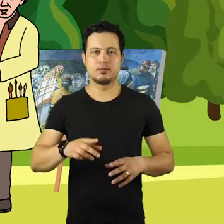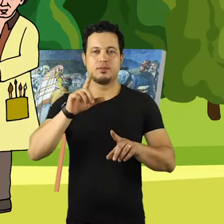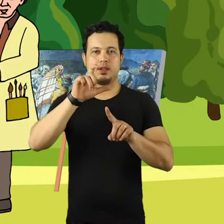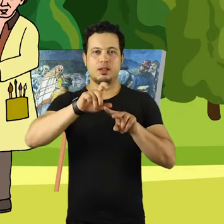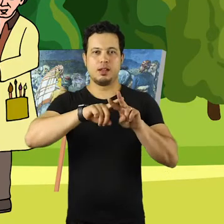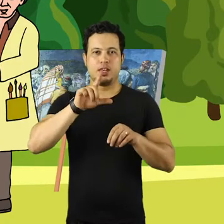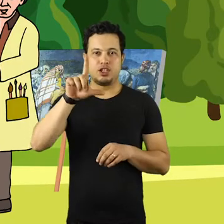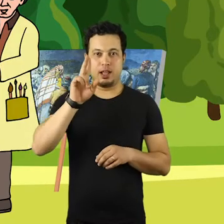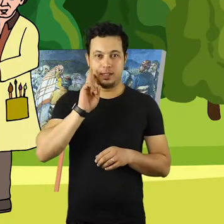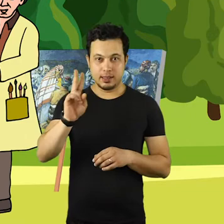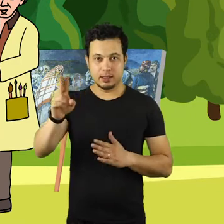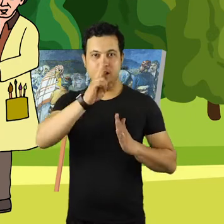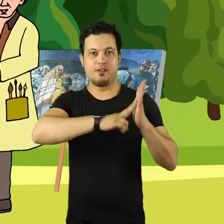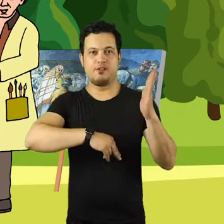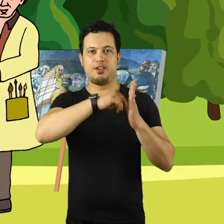Çallı'nın fırçası.